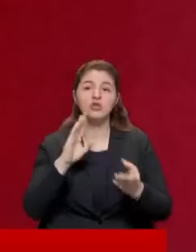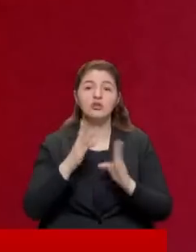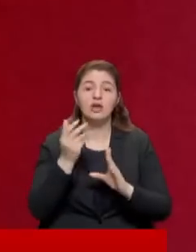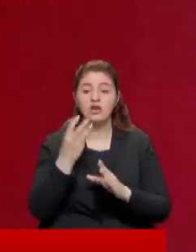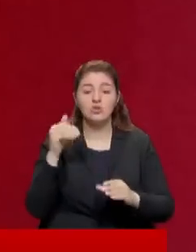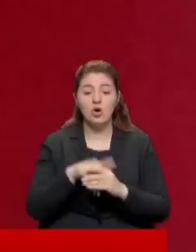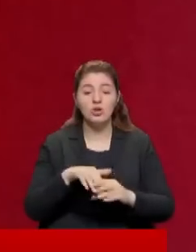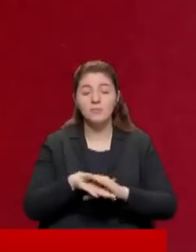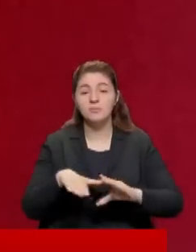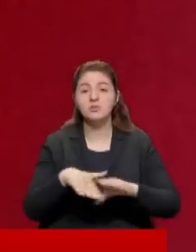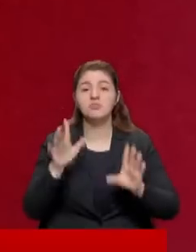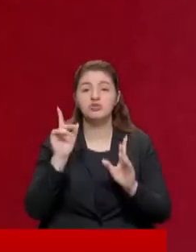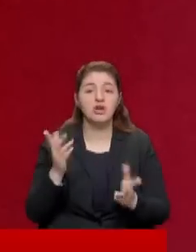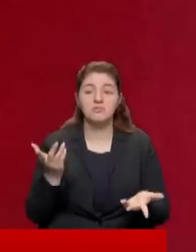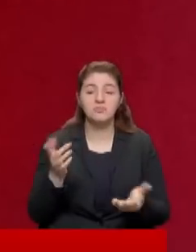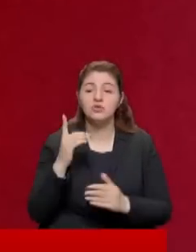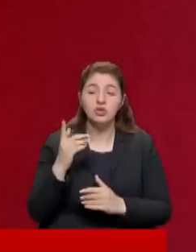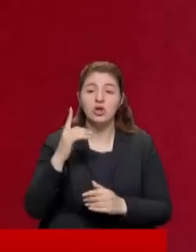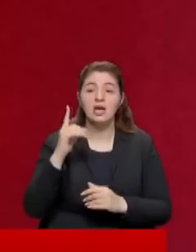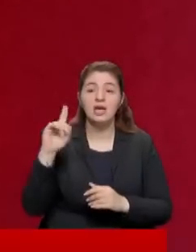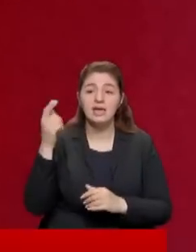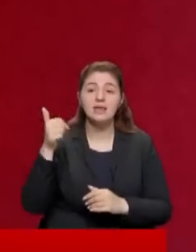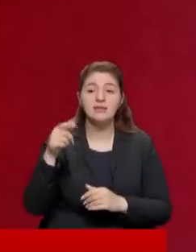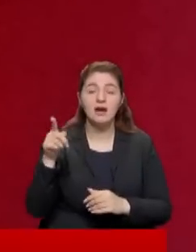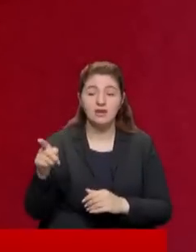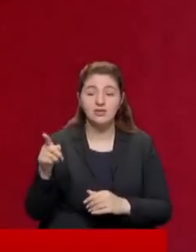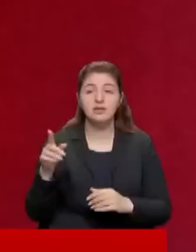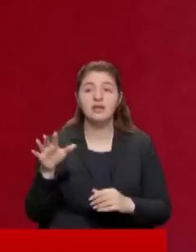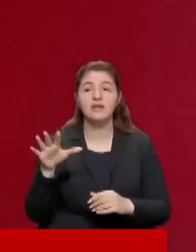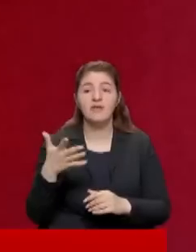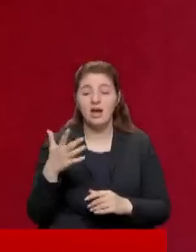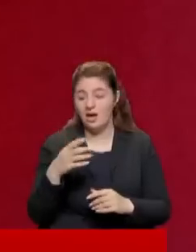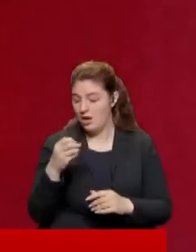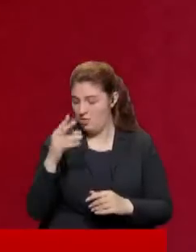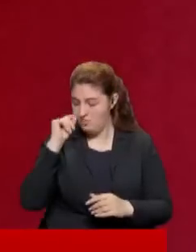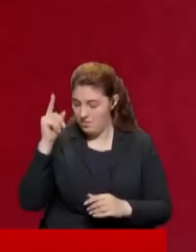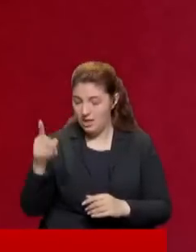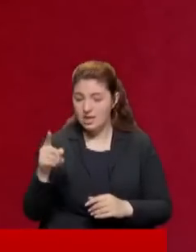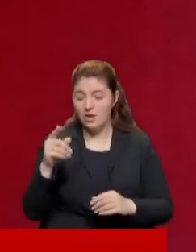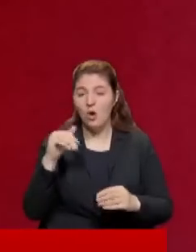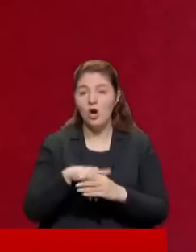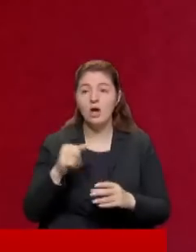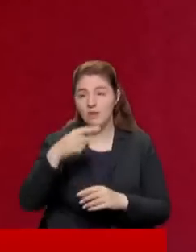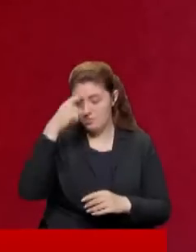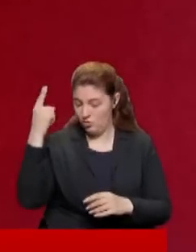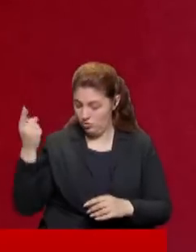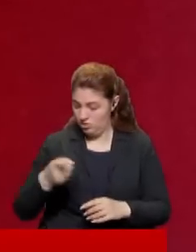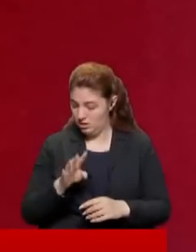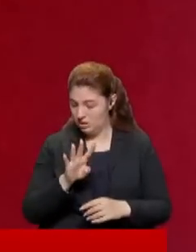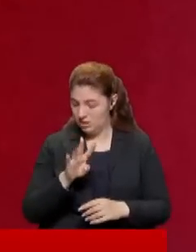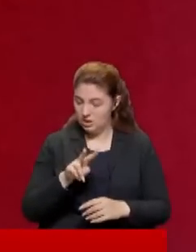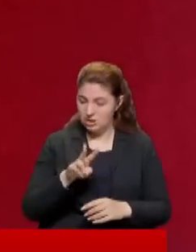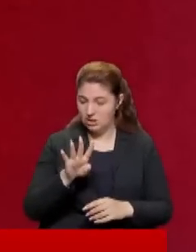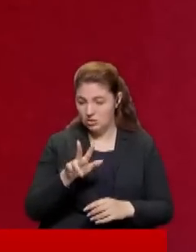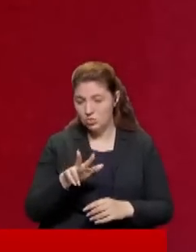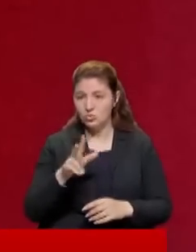bitirip bitiremeyeceği. Çünkü iktidarın ya da Tayyip Bey'in oy potansiyeli artık